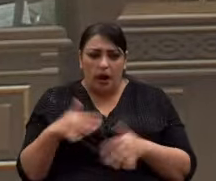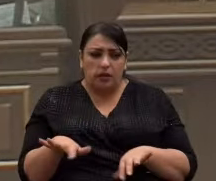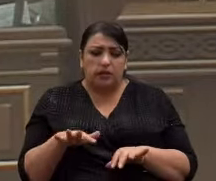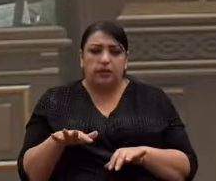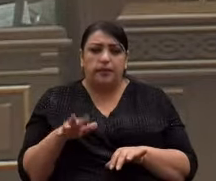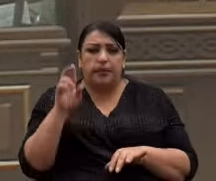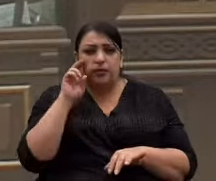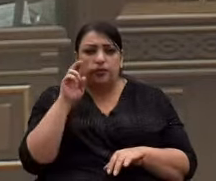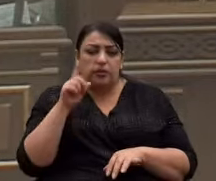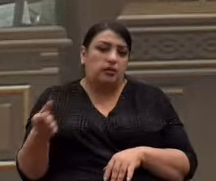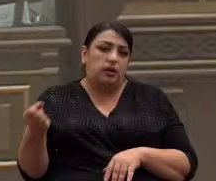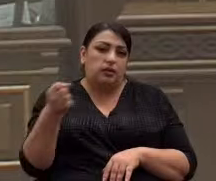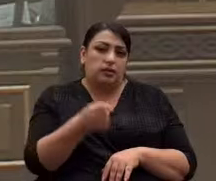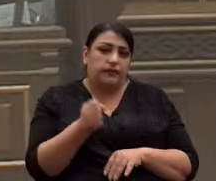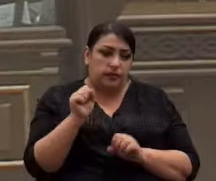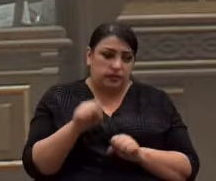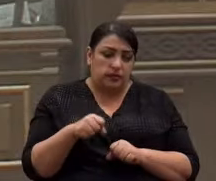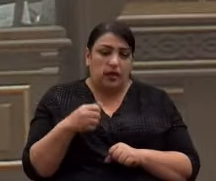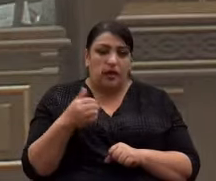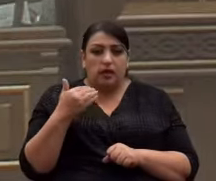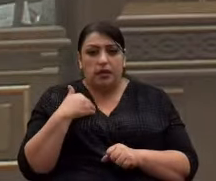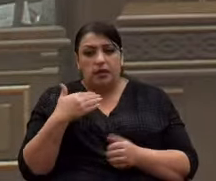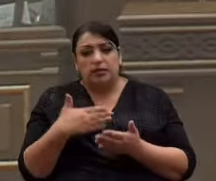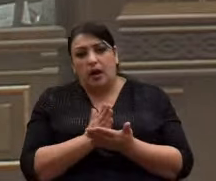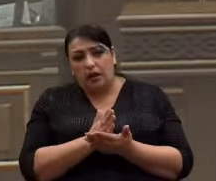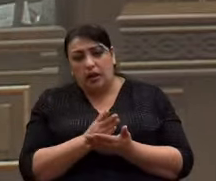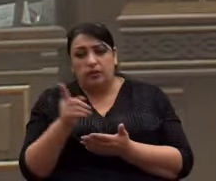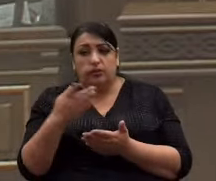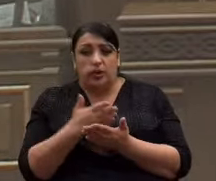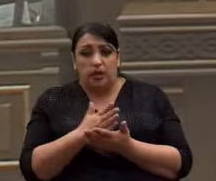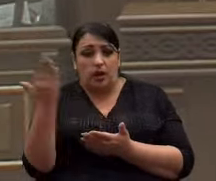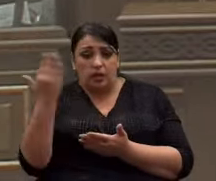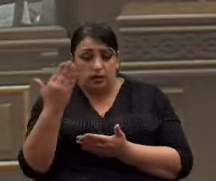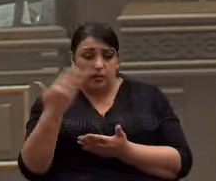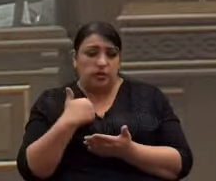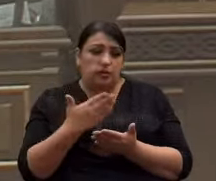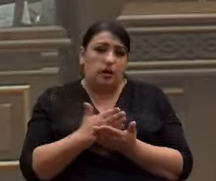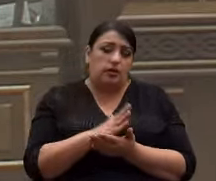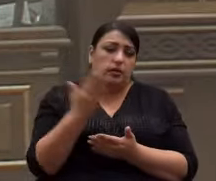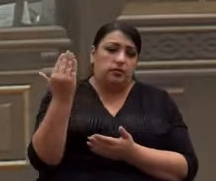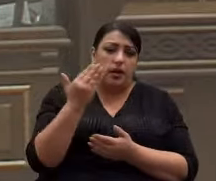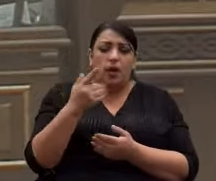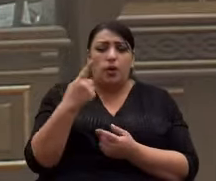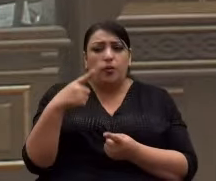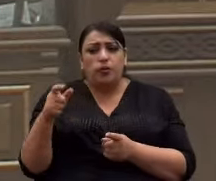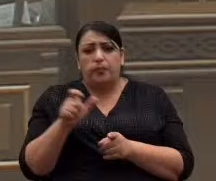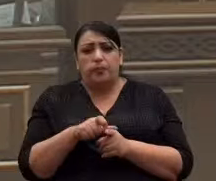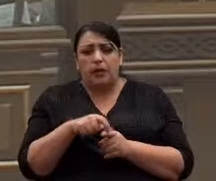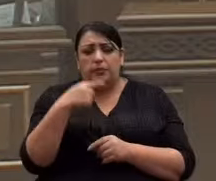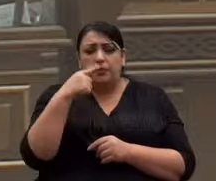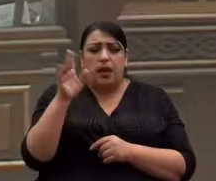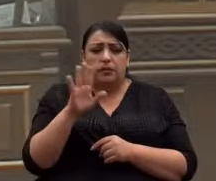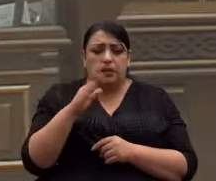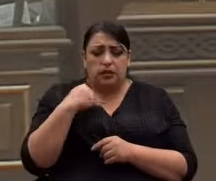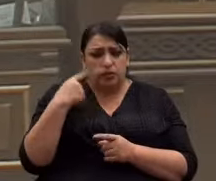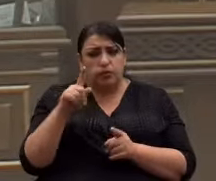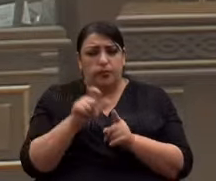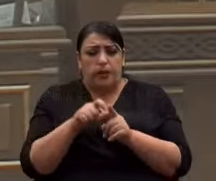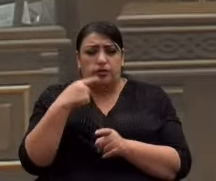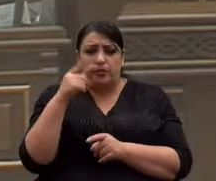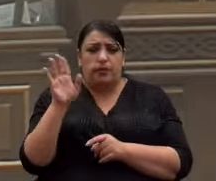դրա մասին չի, ես քաղաքական հայտարարություն արեցի ձեր քաղաքական ելույթին, ուրիշ բան հետին մտքերման չգաք։ Արմեն Խաչատրյան, խնդրեմ։